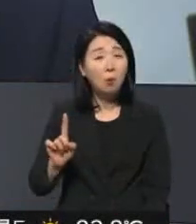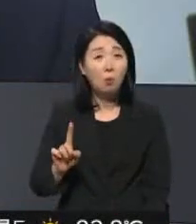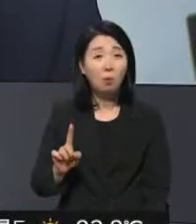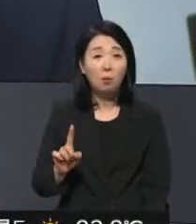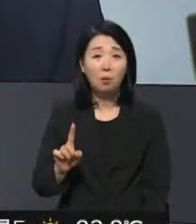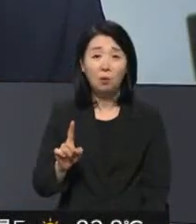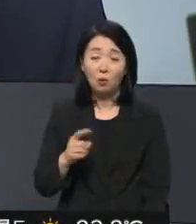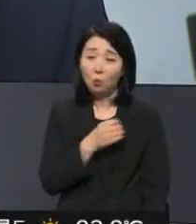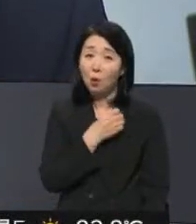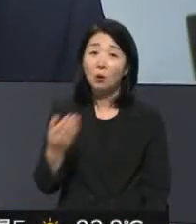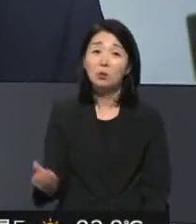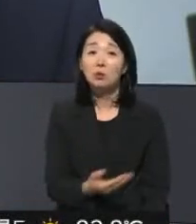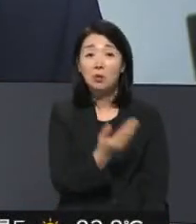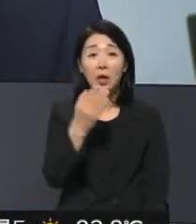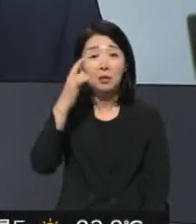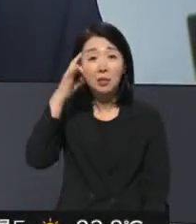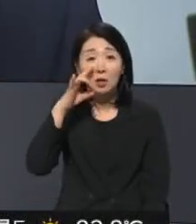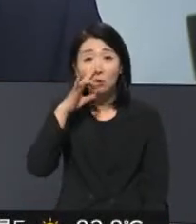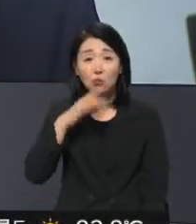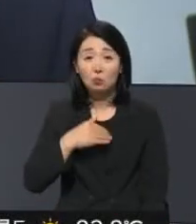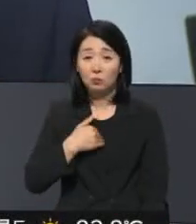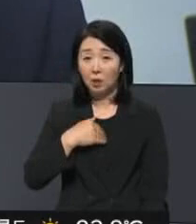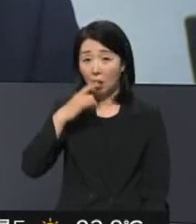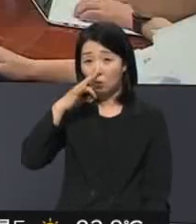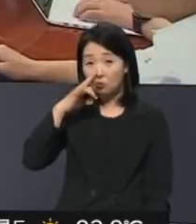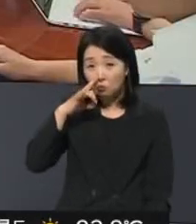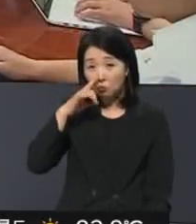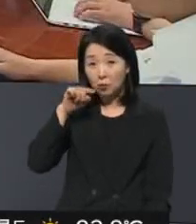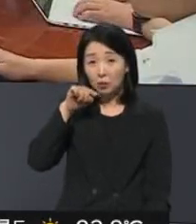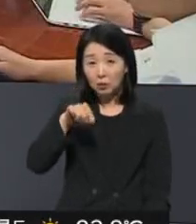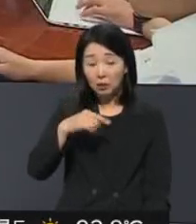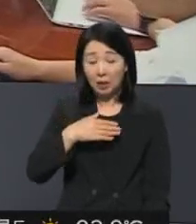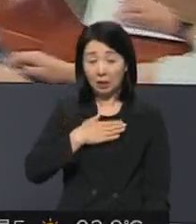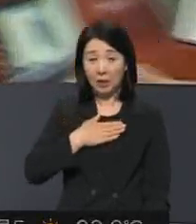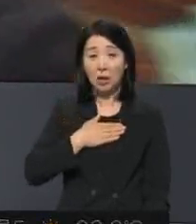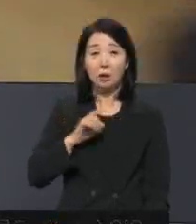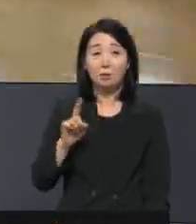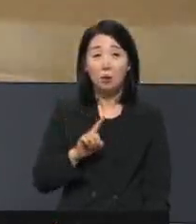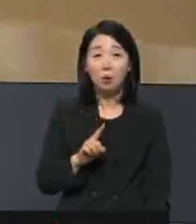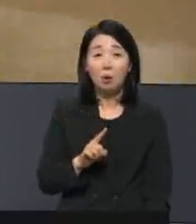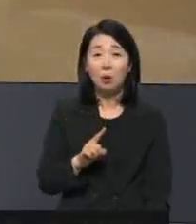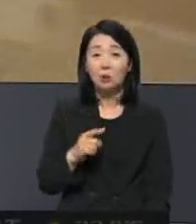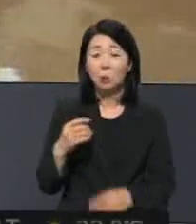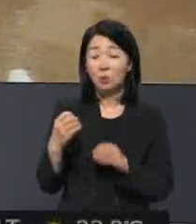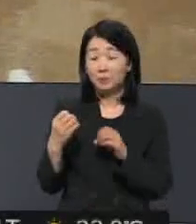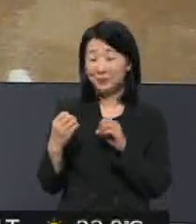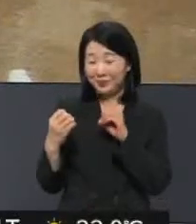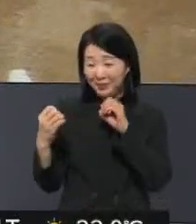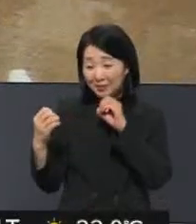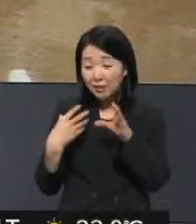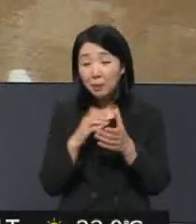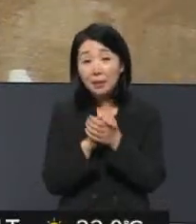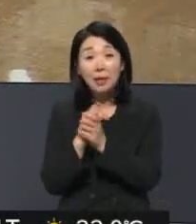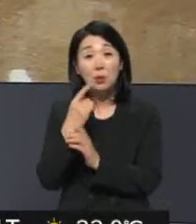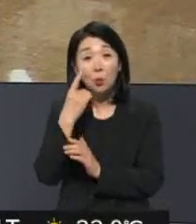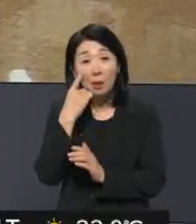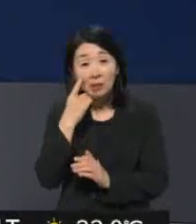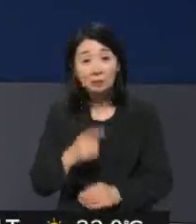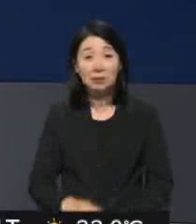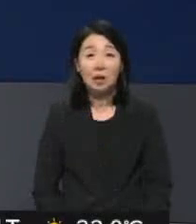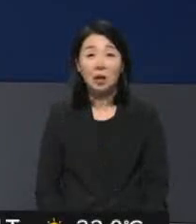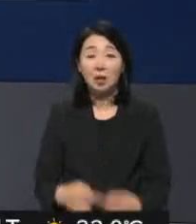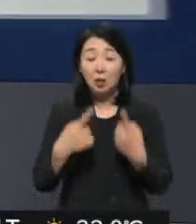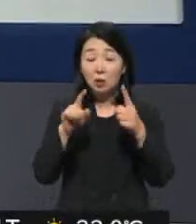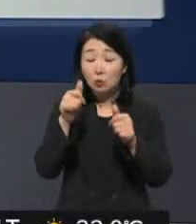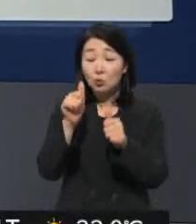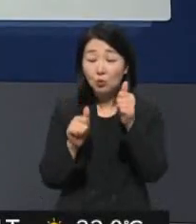의원님들의 의견이 궁금한데요. 제가 너무나도 궁금한 나머지 저 올반장이 미니 응답하라 다정회를 진행해봤습니다. 수능을 본